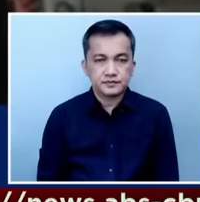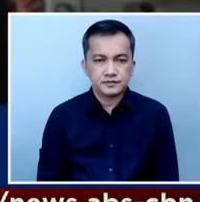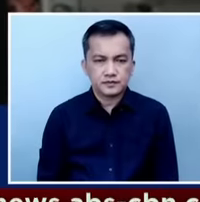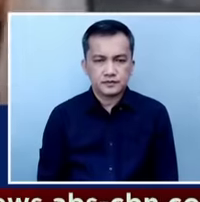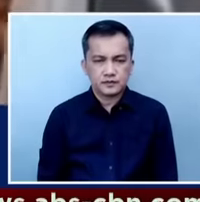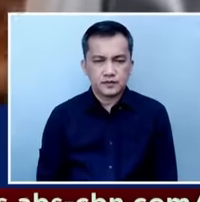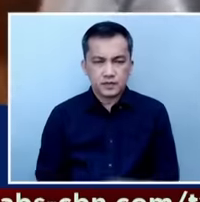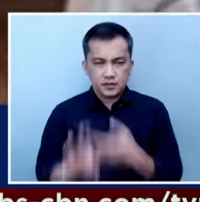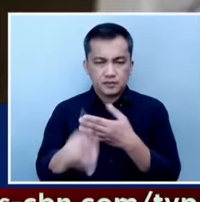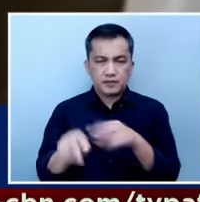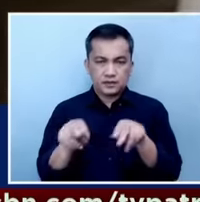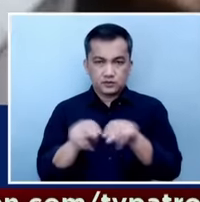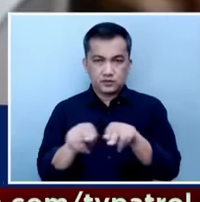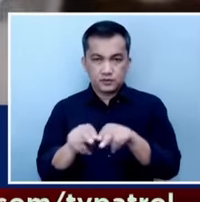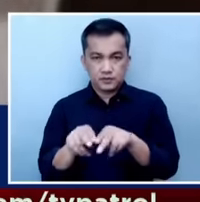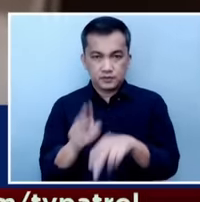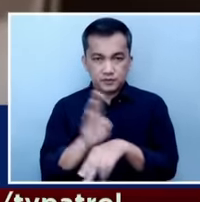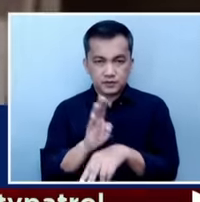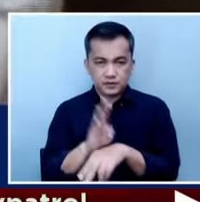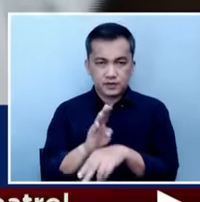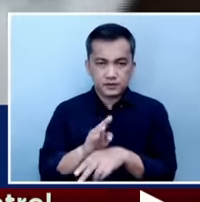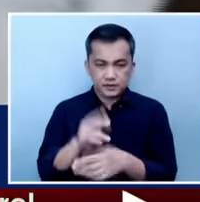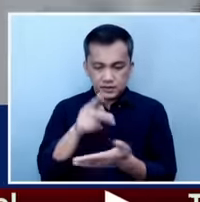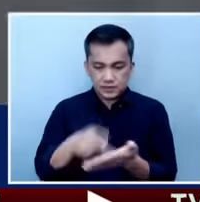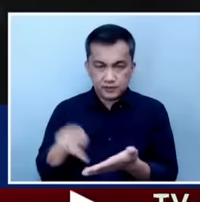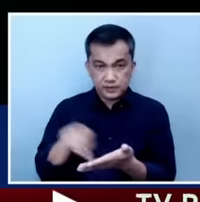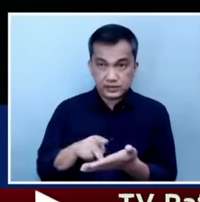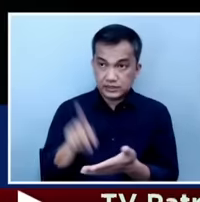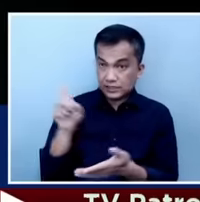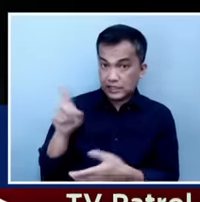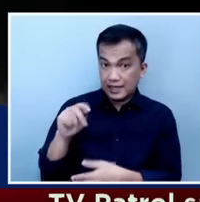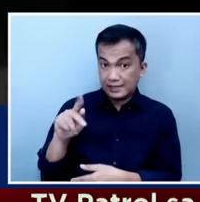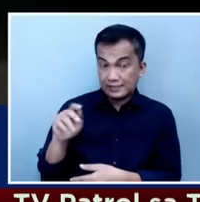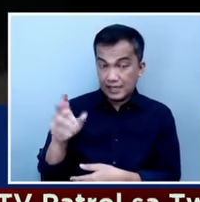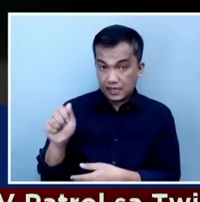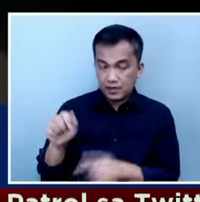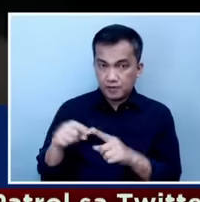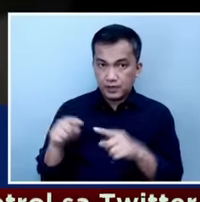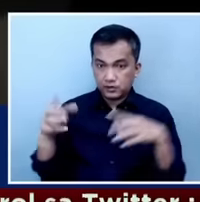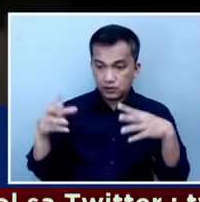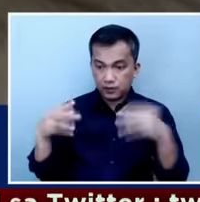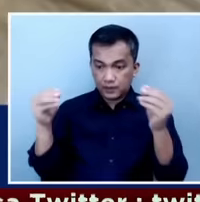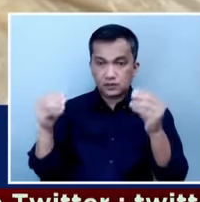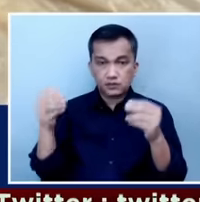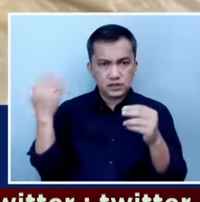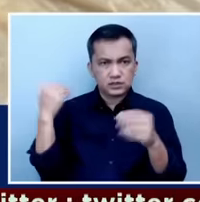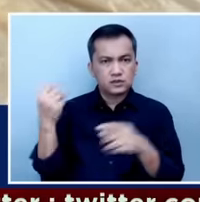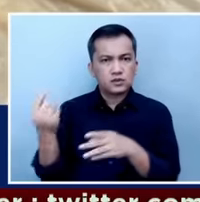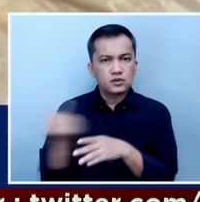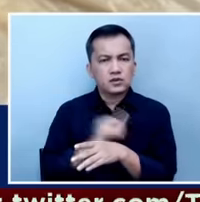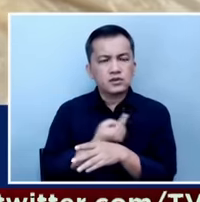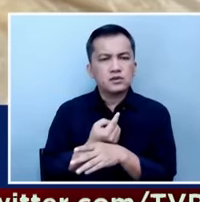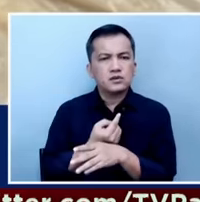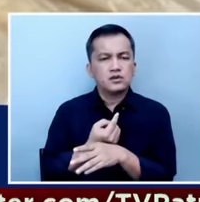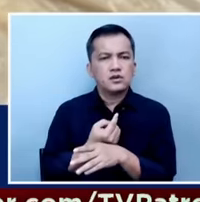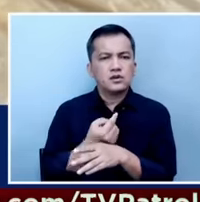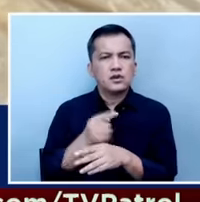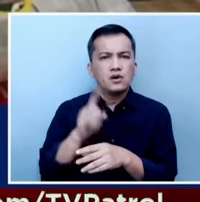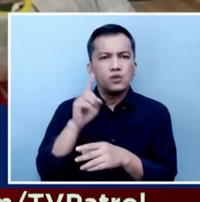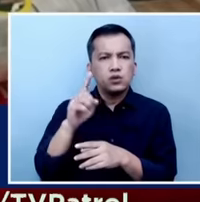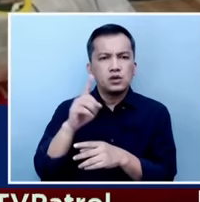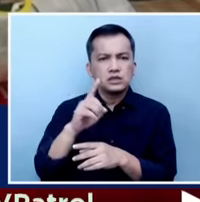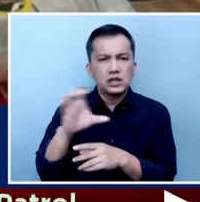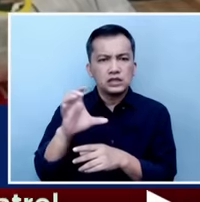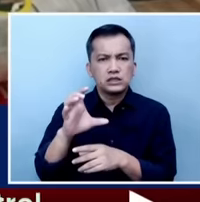Balik normal na ngayon ang negosyong pizza ni na Asha. Pero nang nag-brown out noong nakaraang linggo, mahigit 100